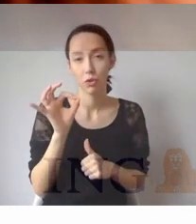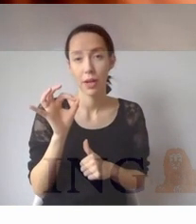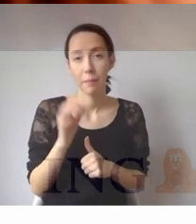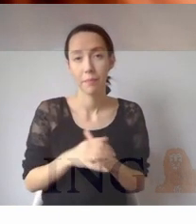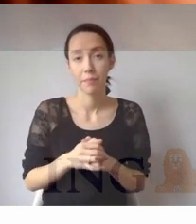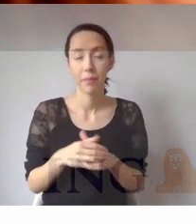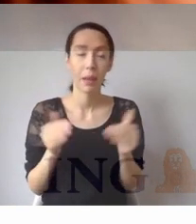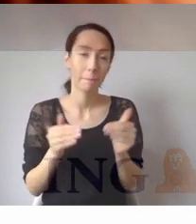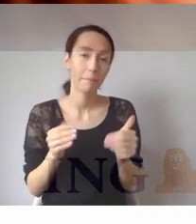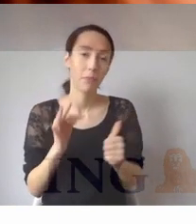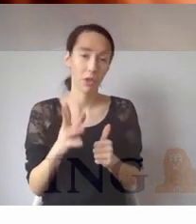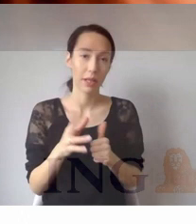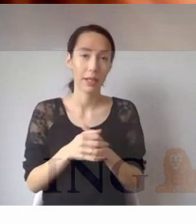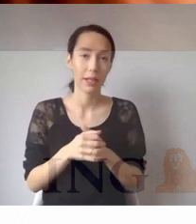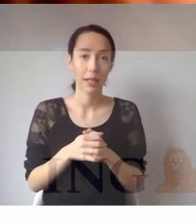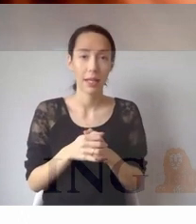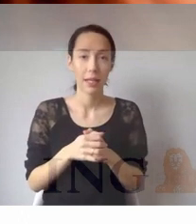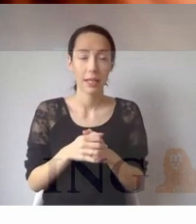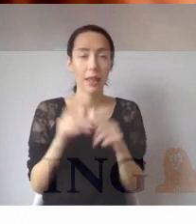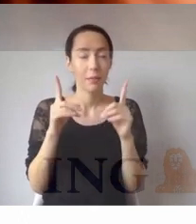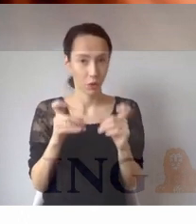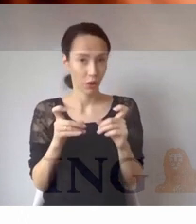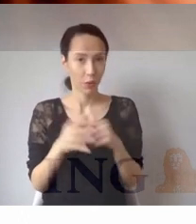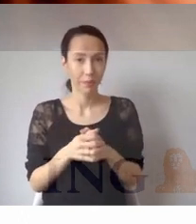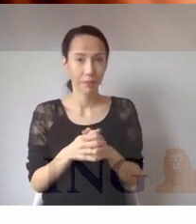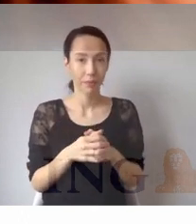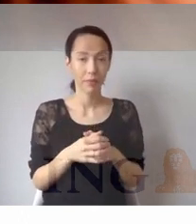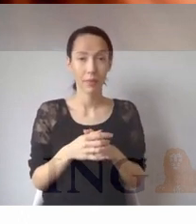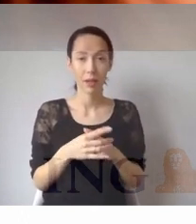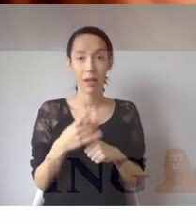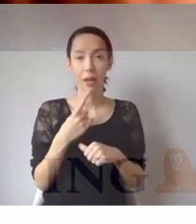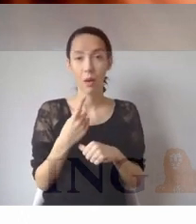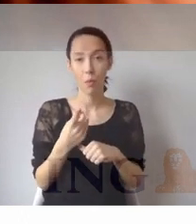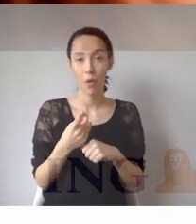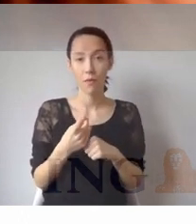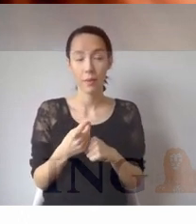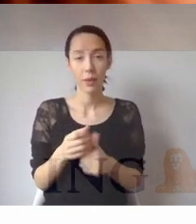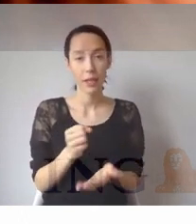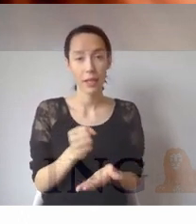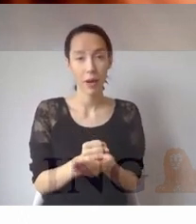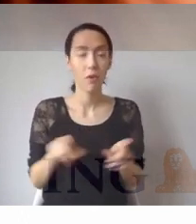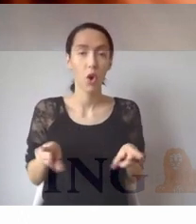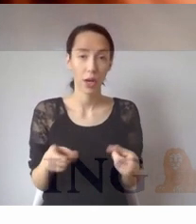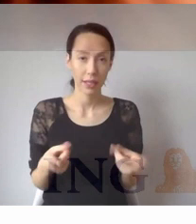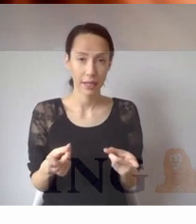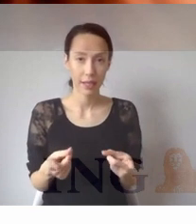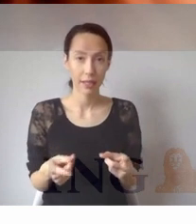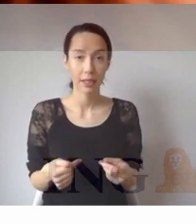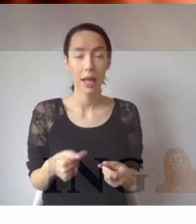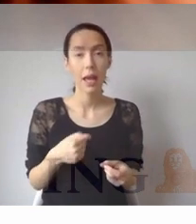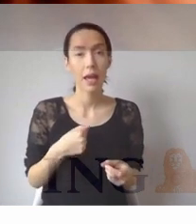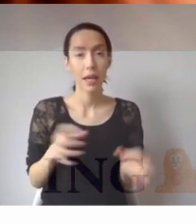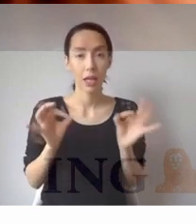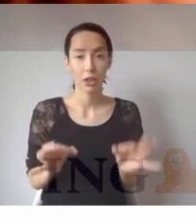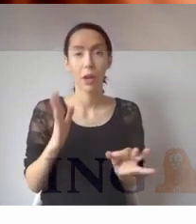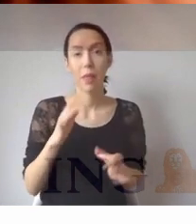To może tak, jeszcze tytułem wstępu. Powiem trochę takich rzeczy organizacyjnych. Ja dzisiaj będę korzystać